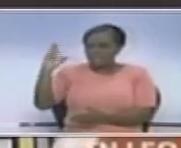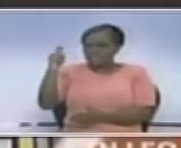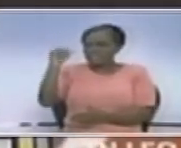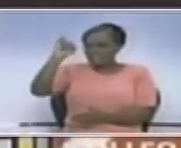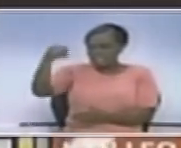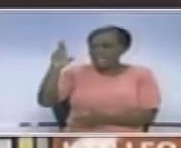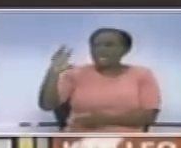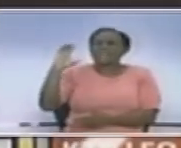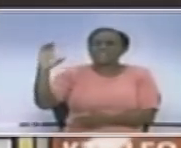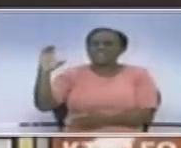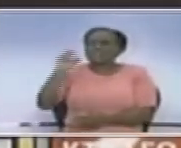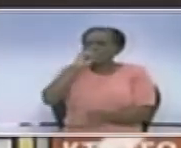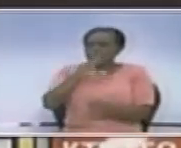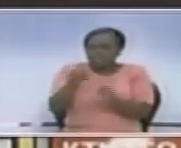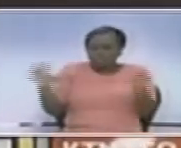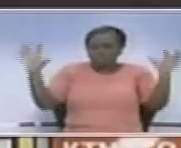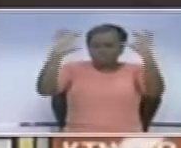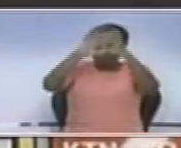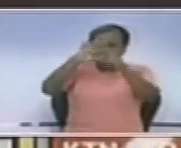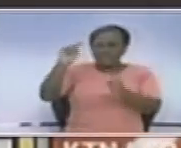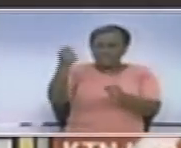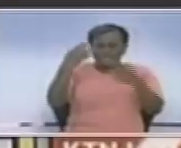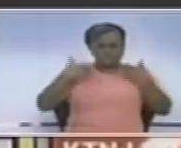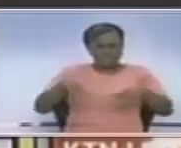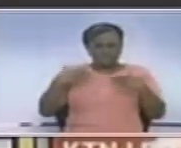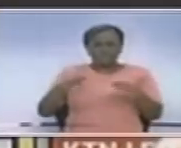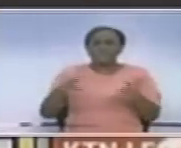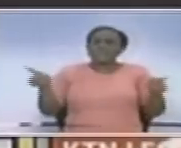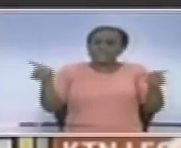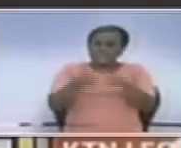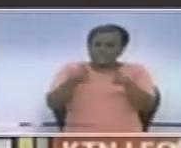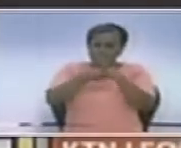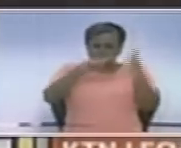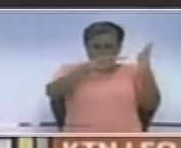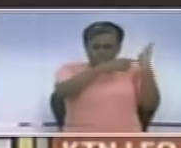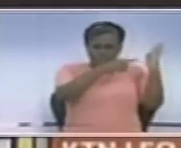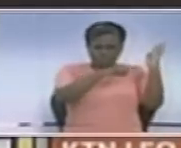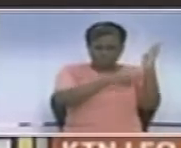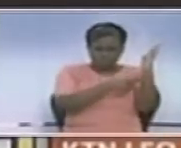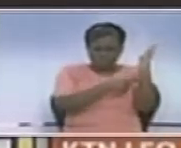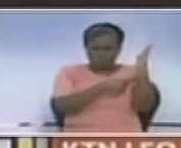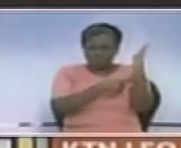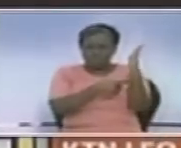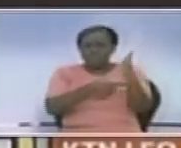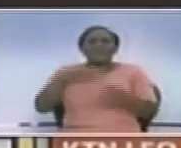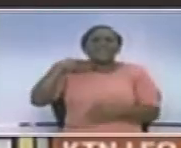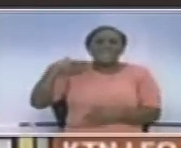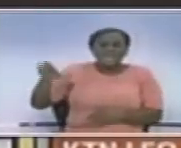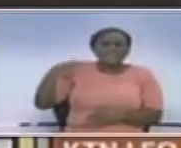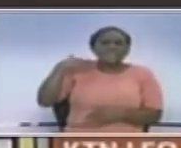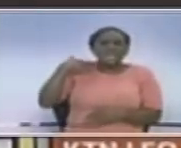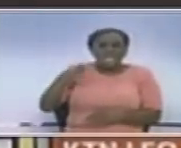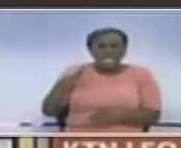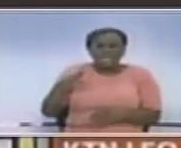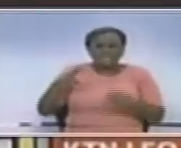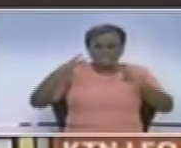TJRC, yaliyotarajiwa kuunganisha Wakenya, huku swala ama suala la semi za uchochezi